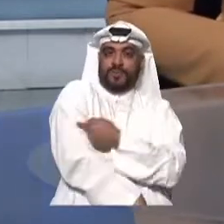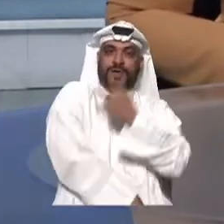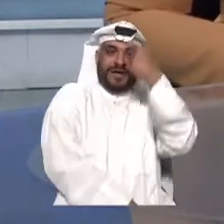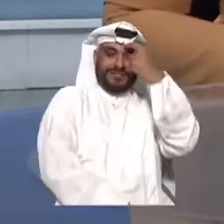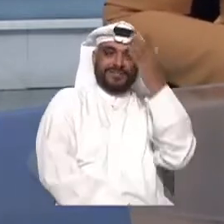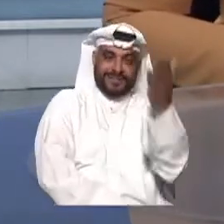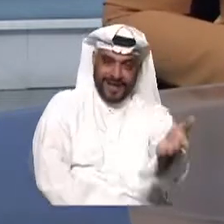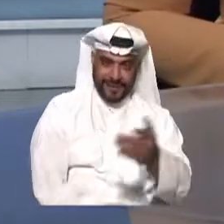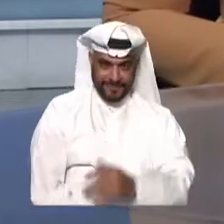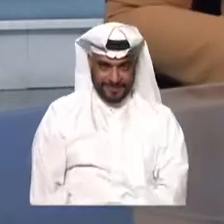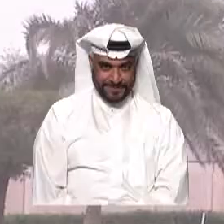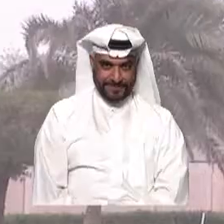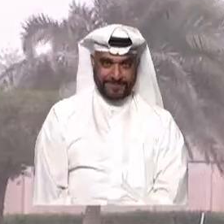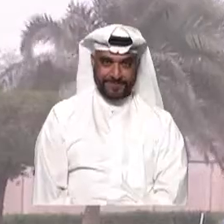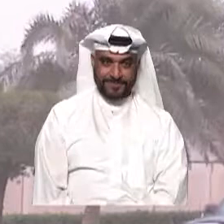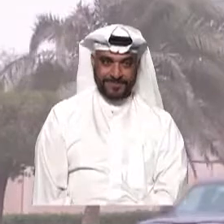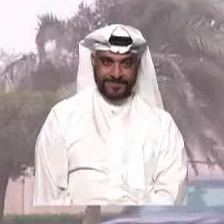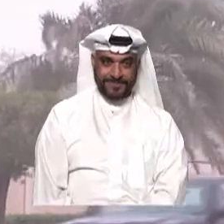صحية.